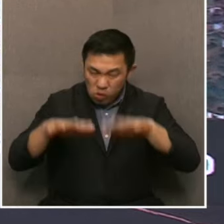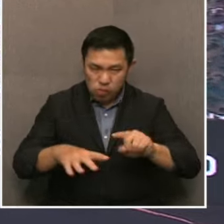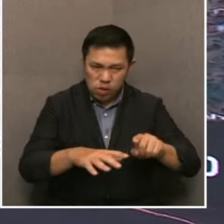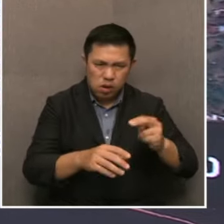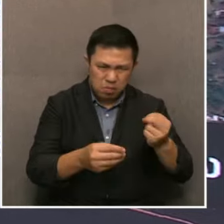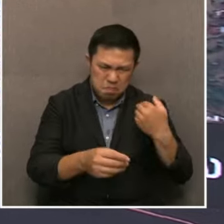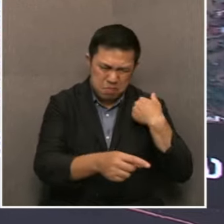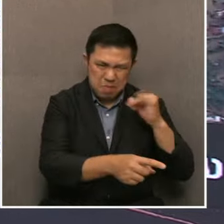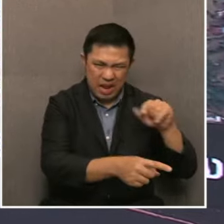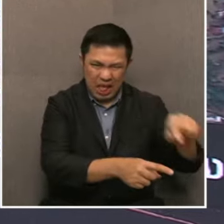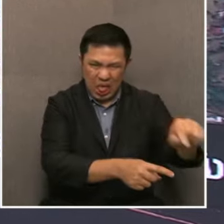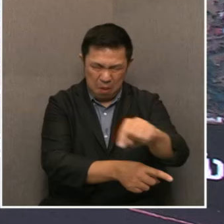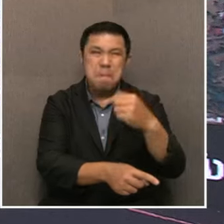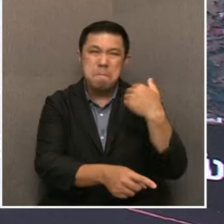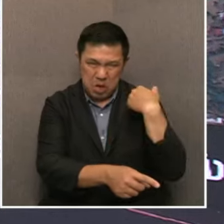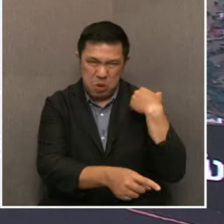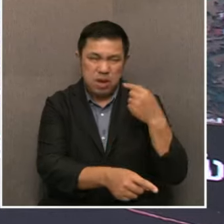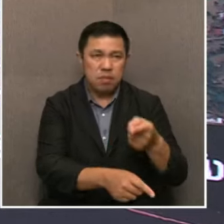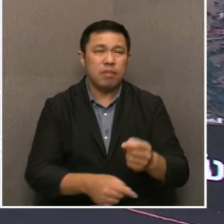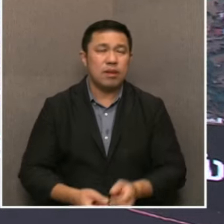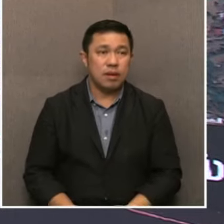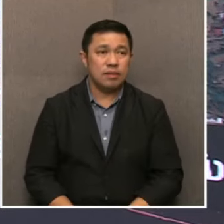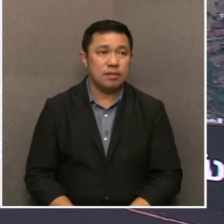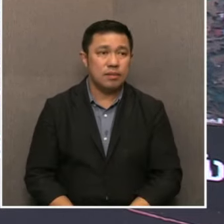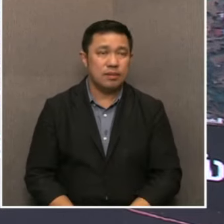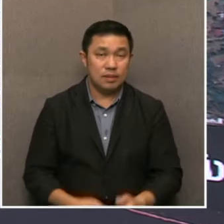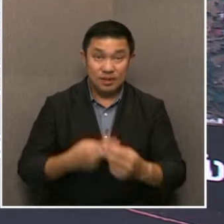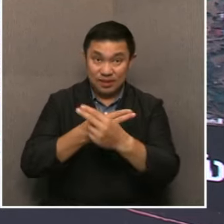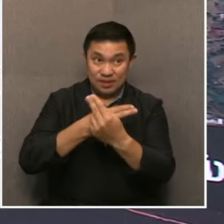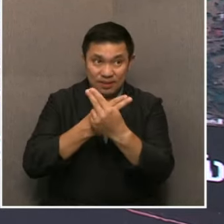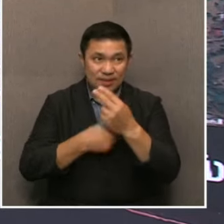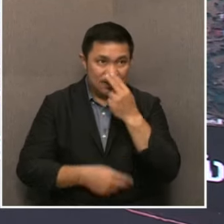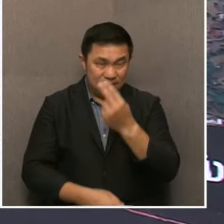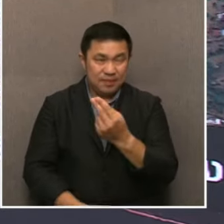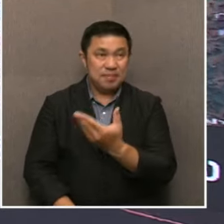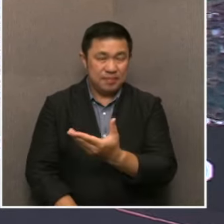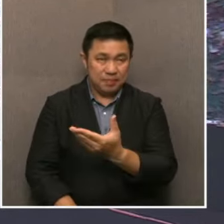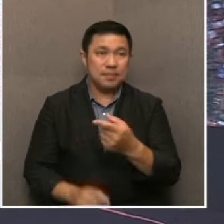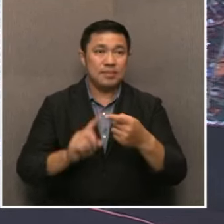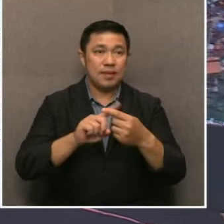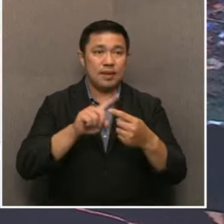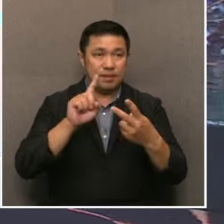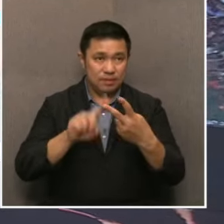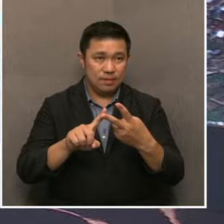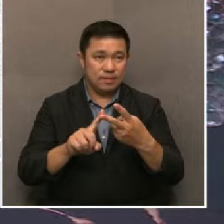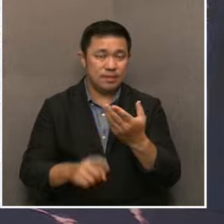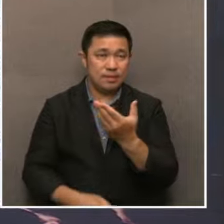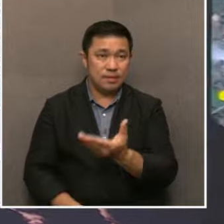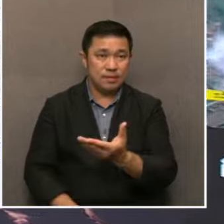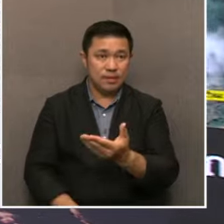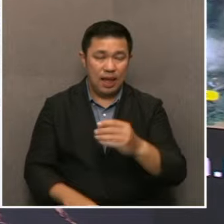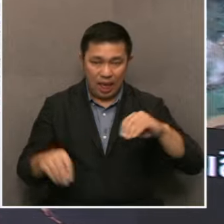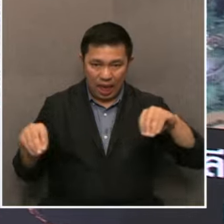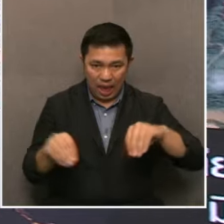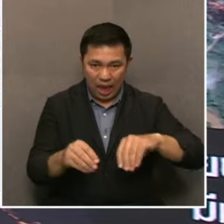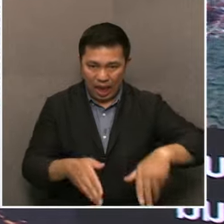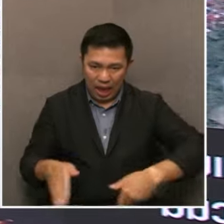มันยังมีบางจุดนะครับที่น้ำยังคงท่วมขังอยู่จากภาพดาวเทียมที่ก็จะเห็นได้ชัดเลยนะไปดูภาพต่อมาครับพาคุณผู้ชมไปดูริม